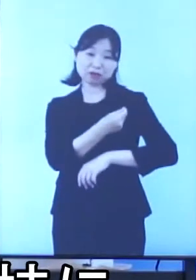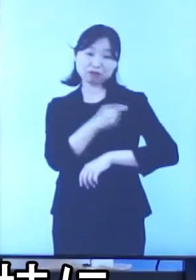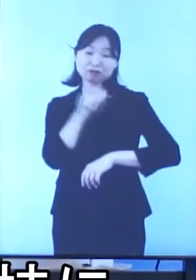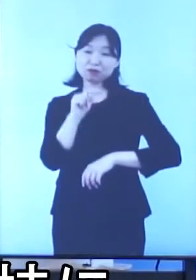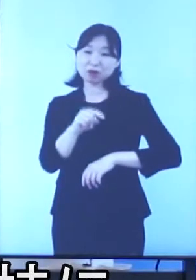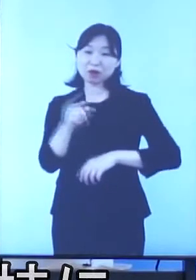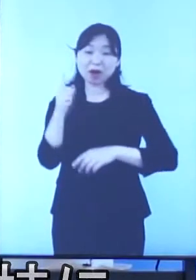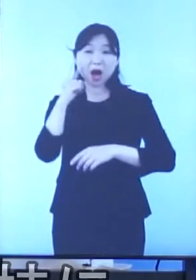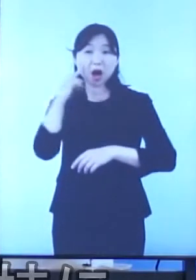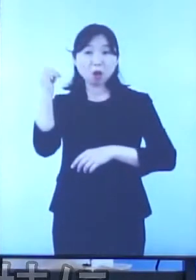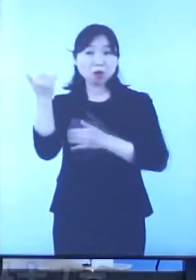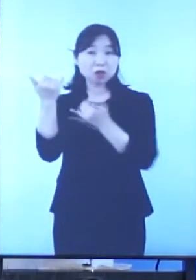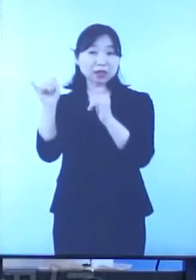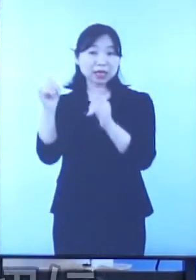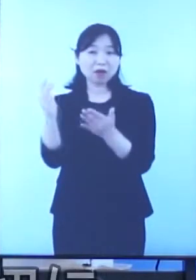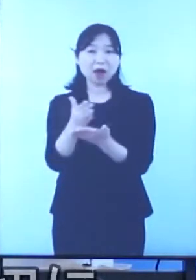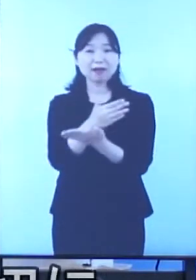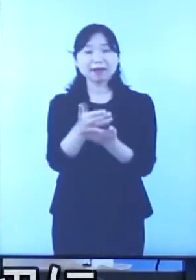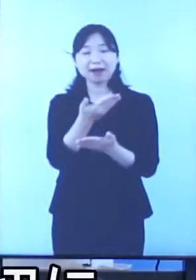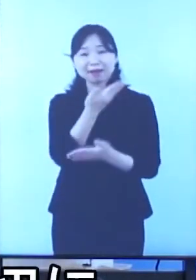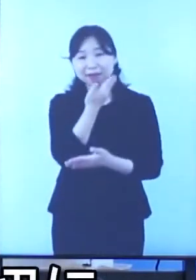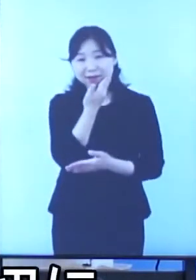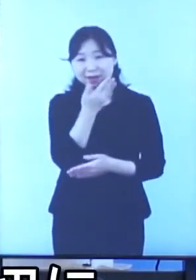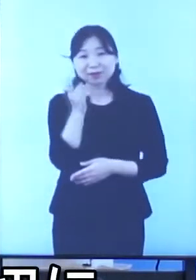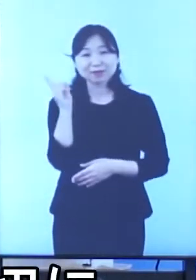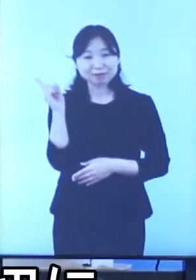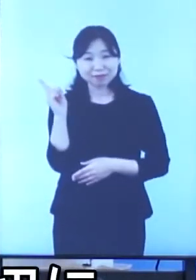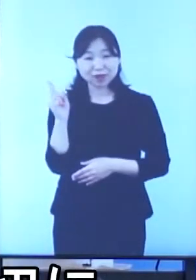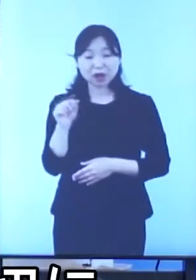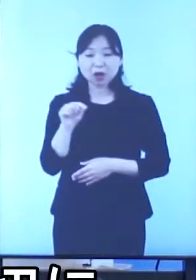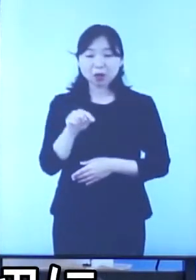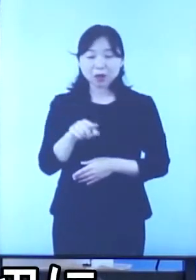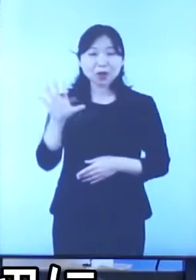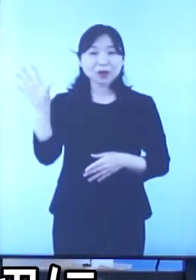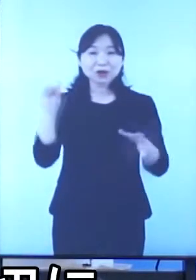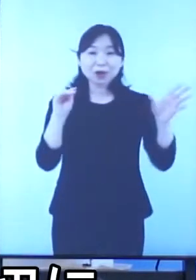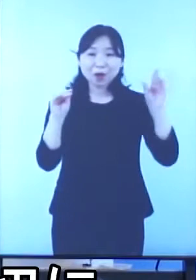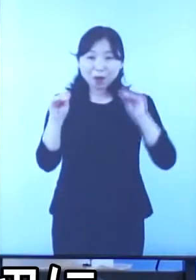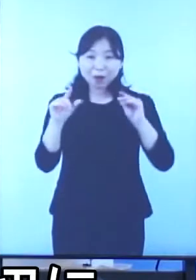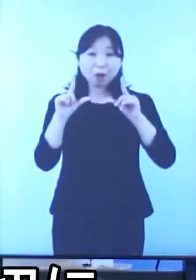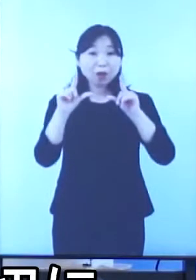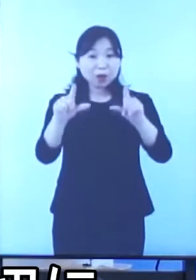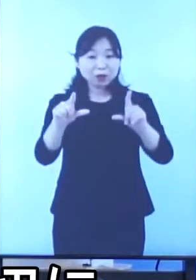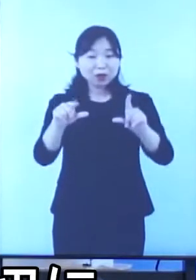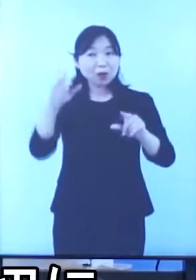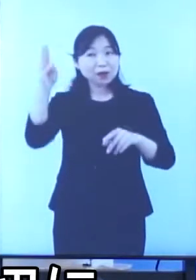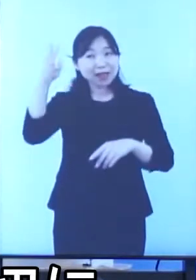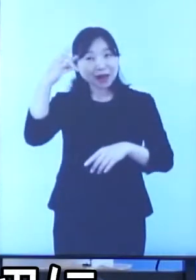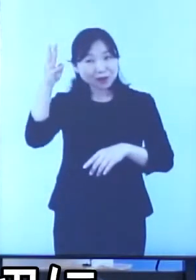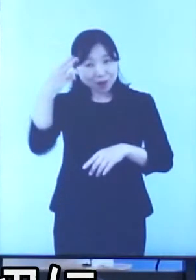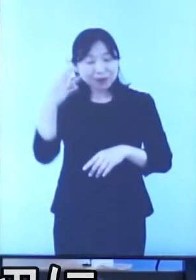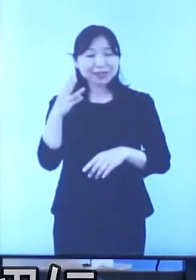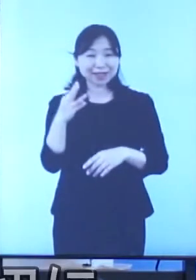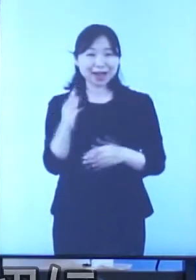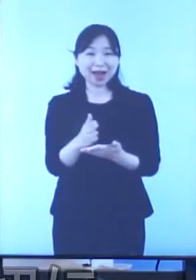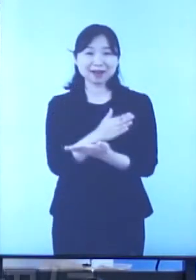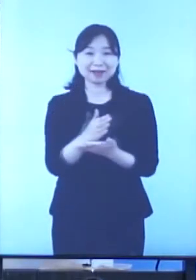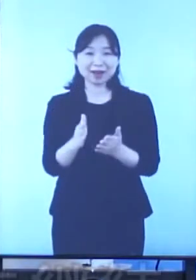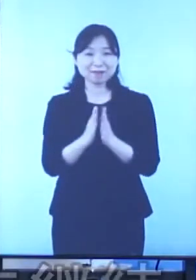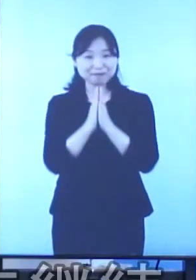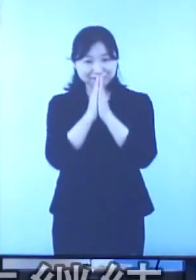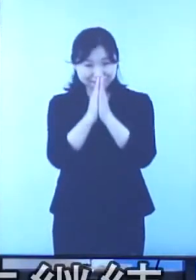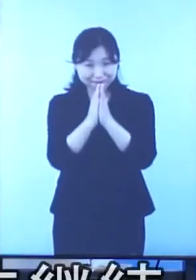が重要になってくることから、今回の情報も参考にしながら適切にご判断いただきますようお願いいた